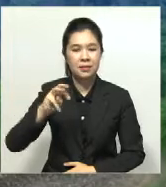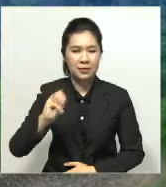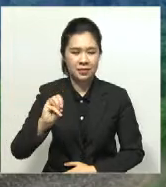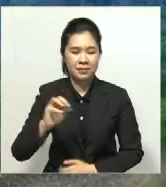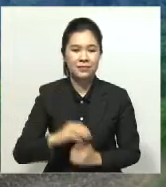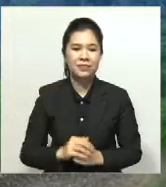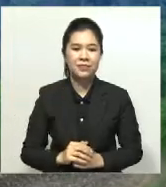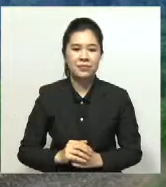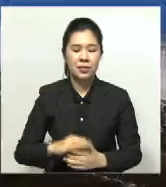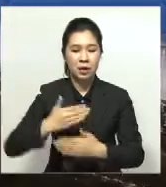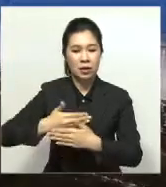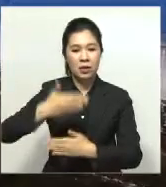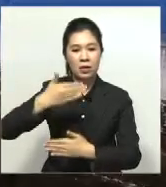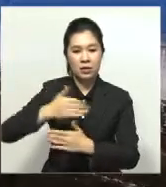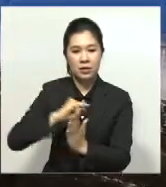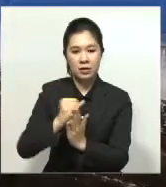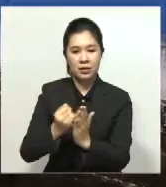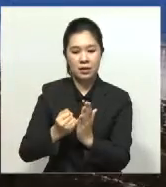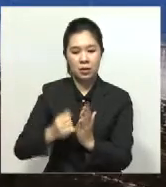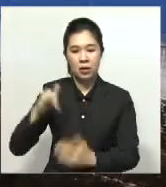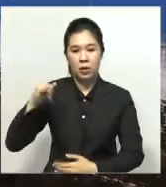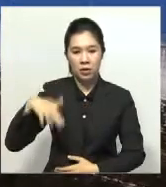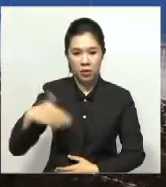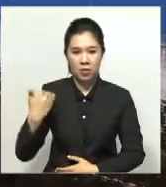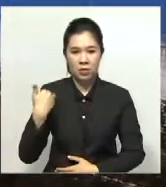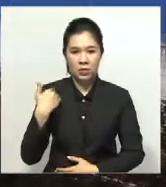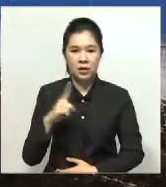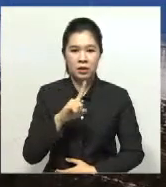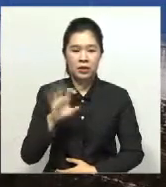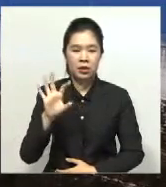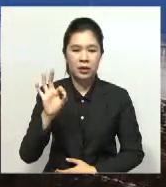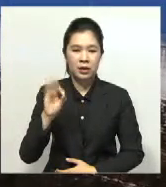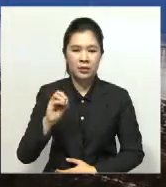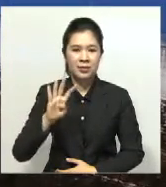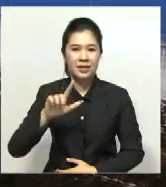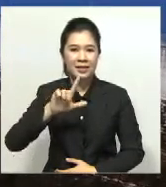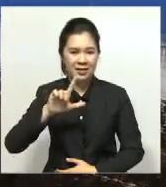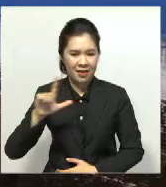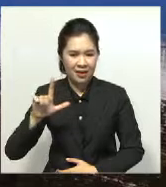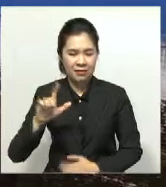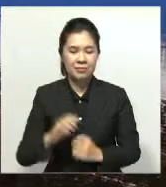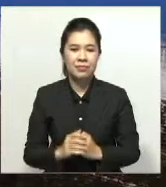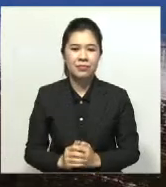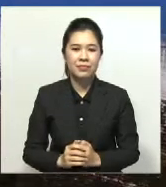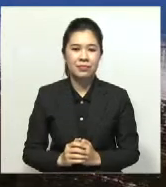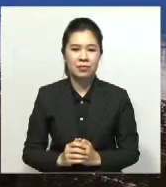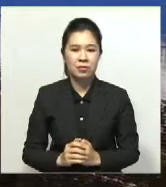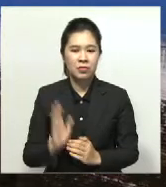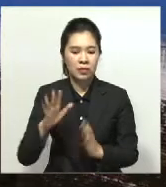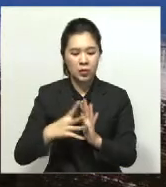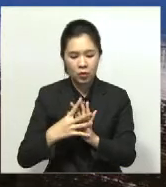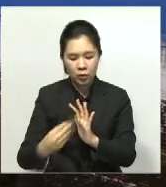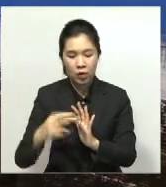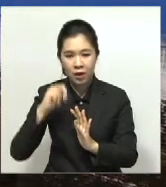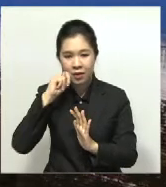ส่วนที่เขื่อนขุนด่านปราการชนจังหวัดนครนายกปริมาณน้ำอยู่ที่194ล้านลูกบาศก์เมตรจากนี้ก็จะลดระดับการระบ